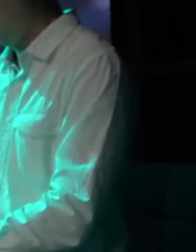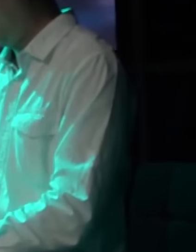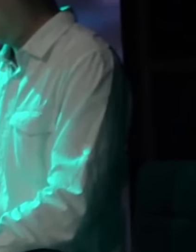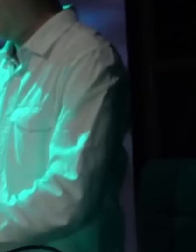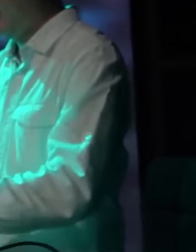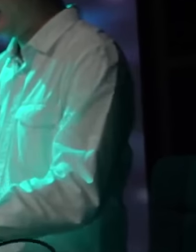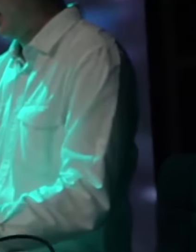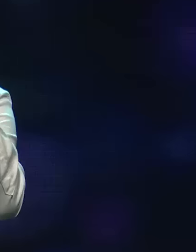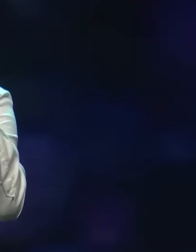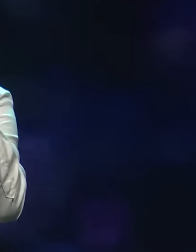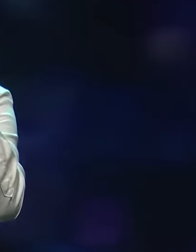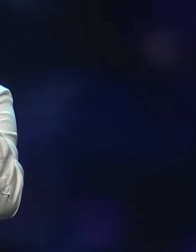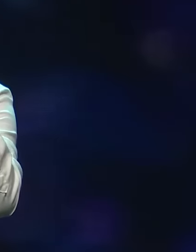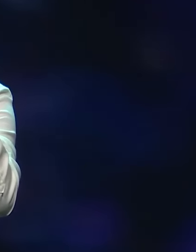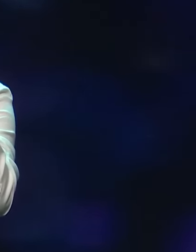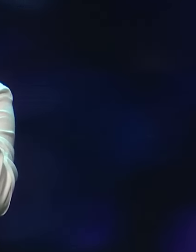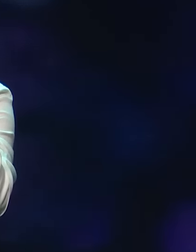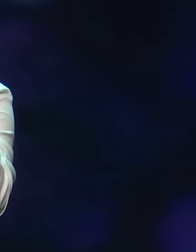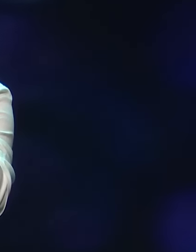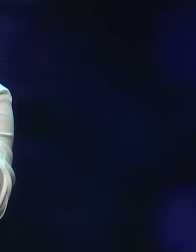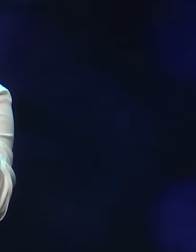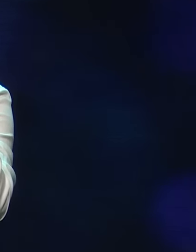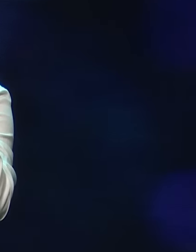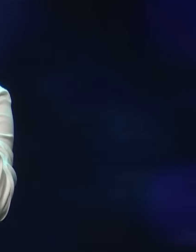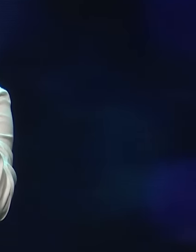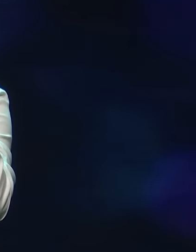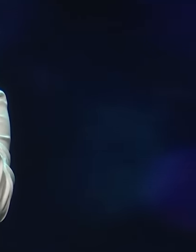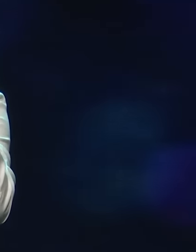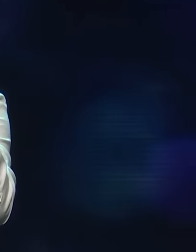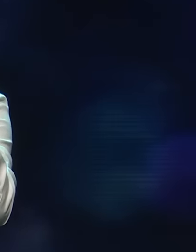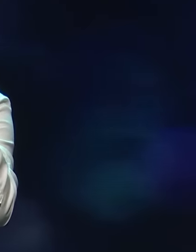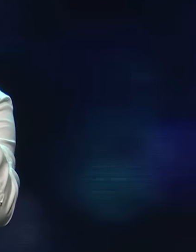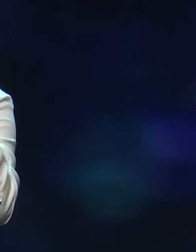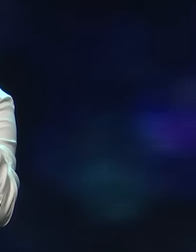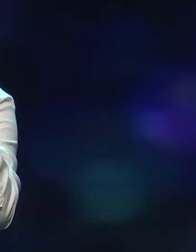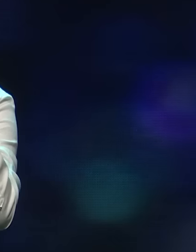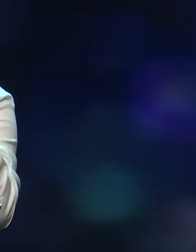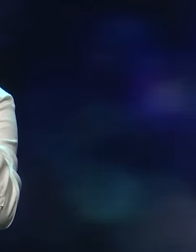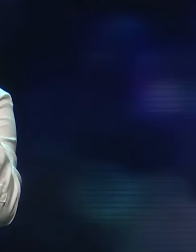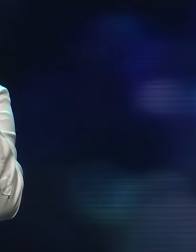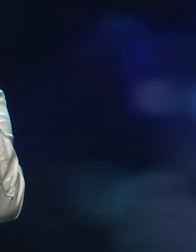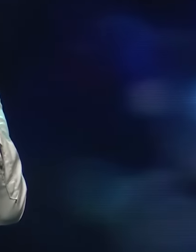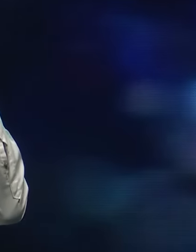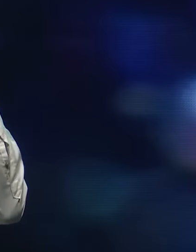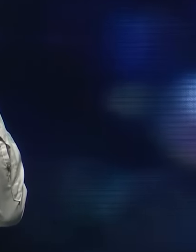Ku percaya mujizatmu pasti terjadi.